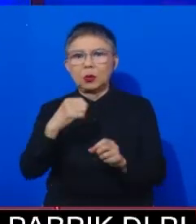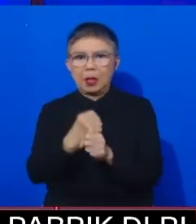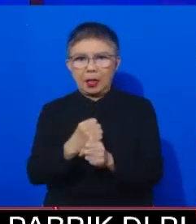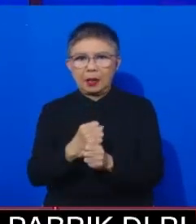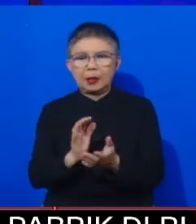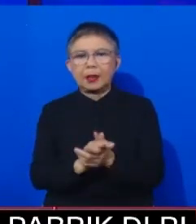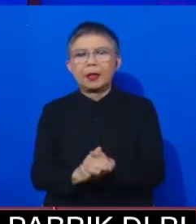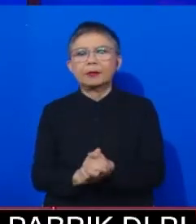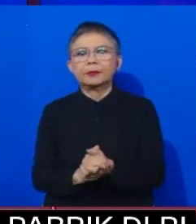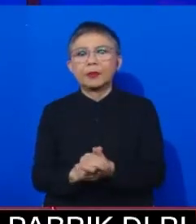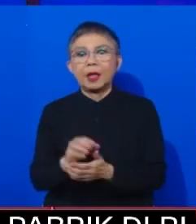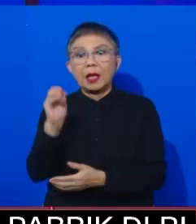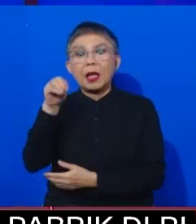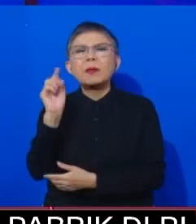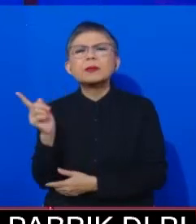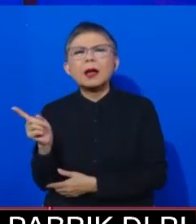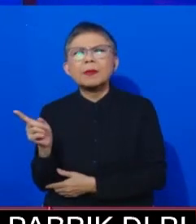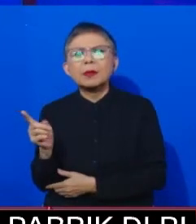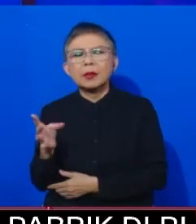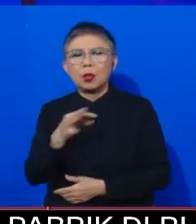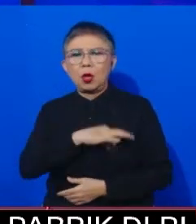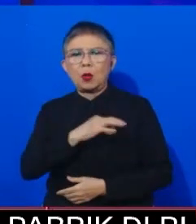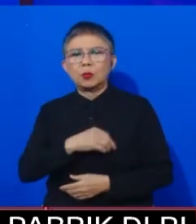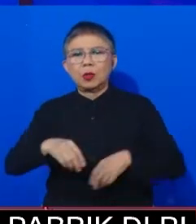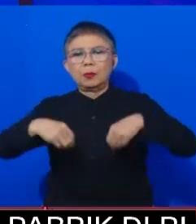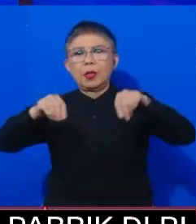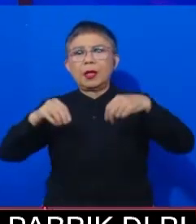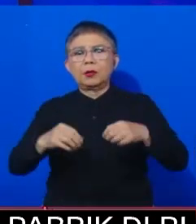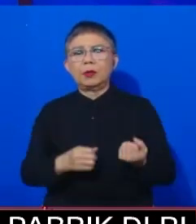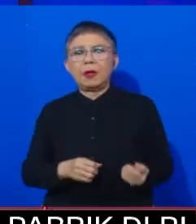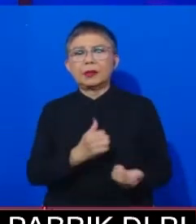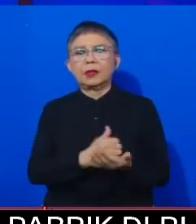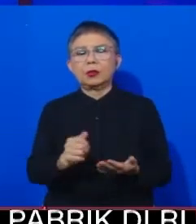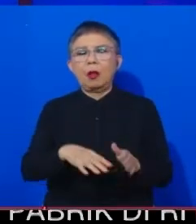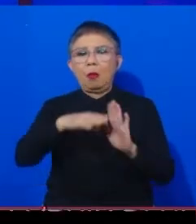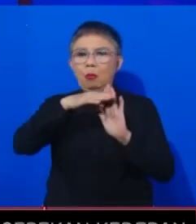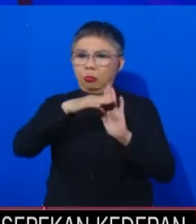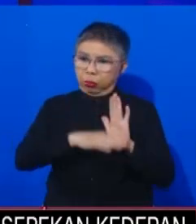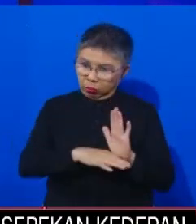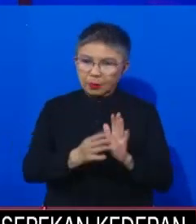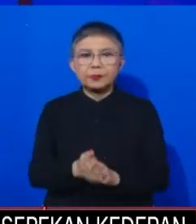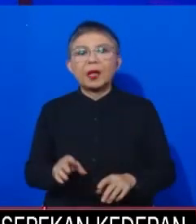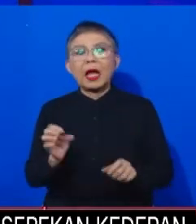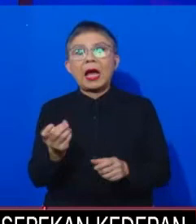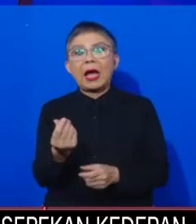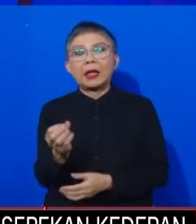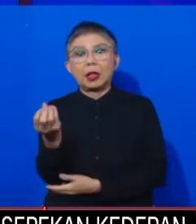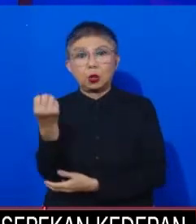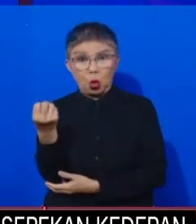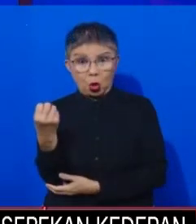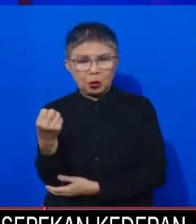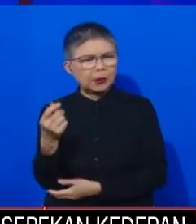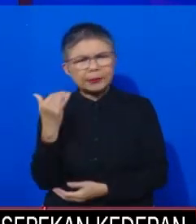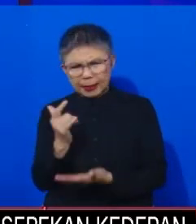dan mahalnya harga ayam ini menyebabkan omset pedagang di pasar tradisional merosot. Sementara itu harga telur ayam juga